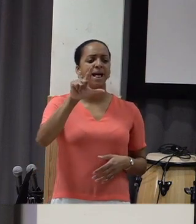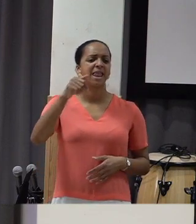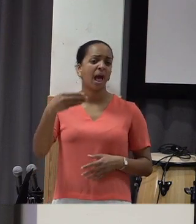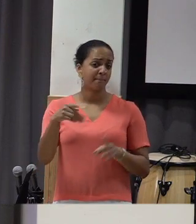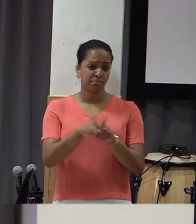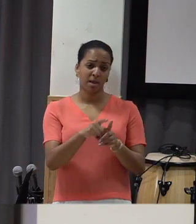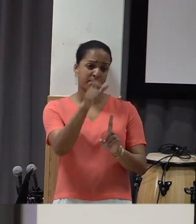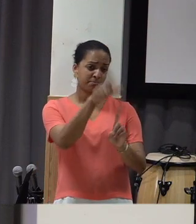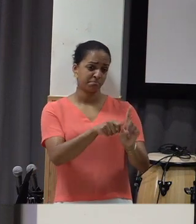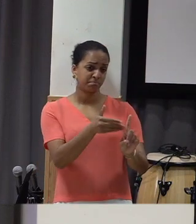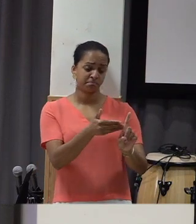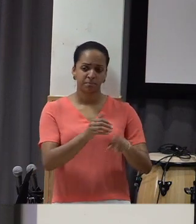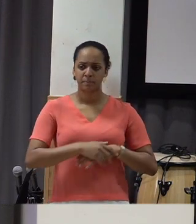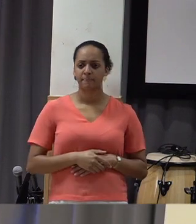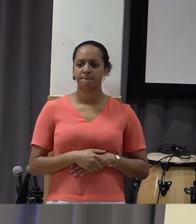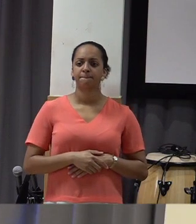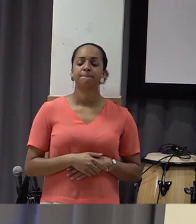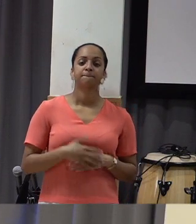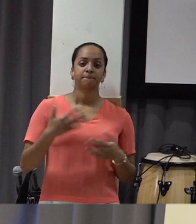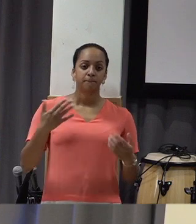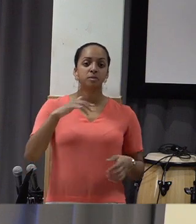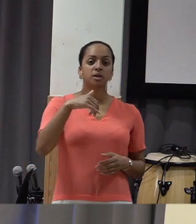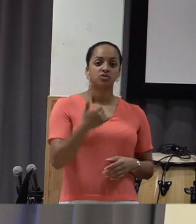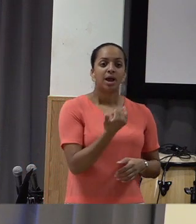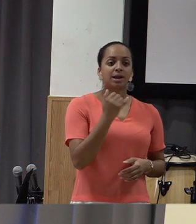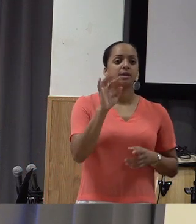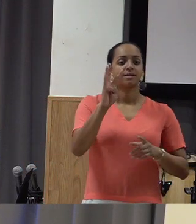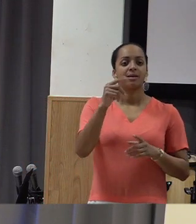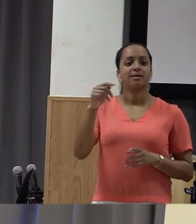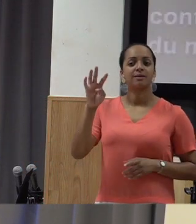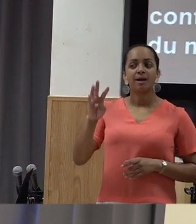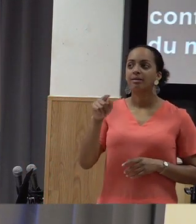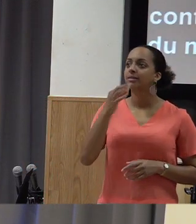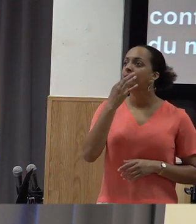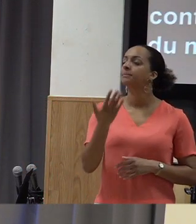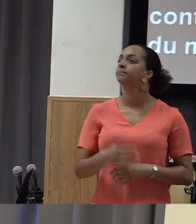lu également au verset 4 de Jacques 4,4, verset tout terrain,